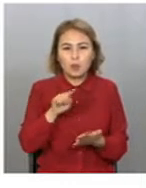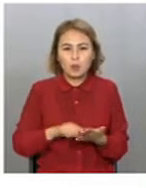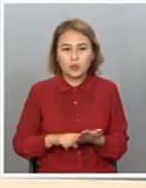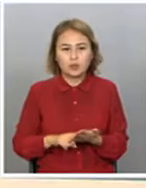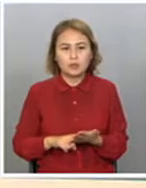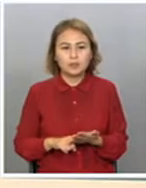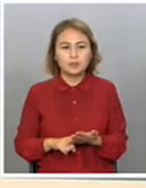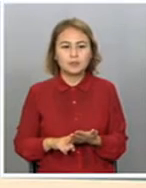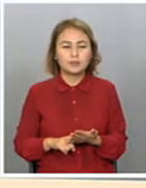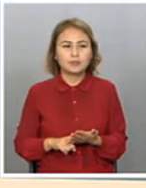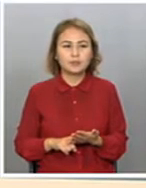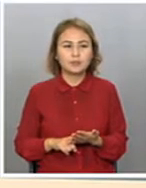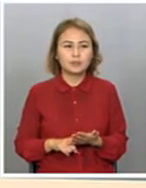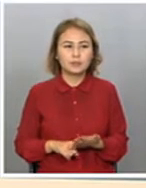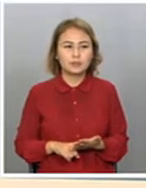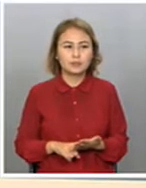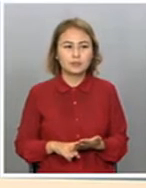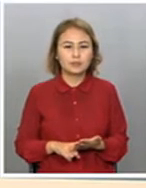возникли.